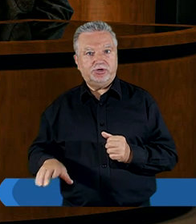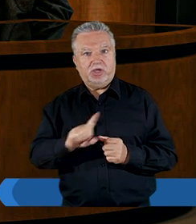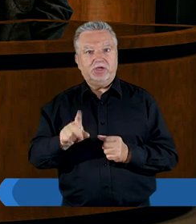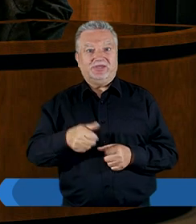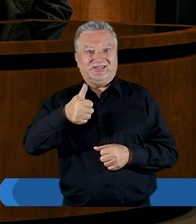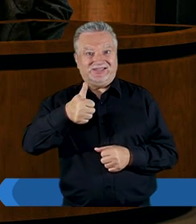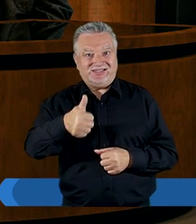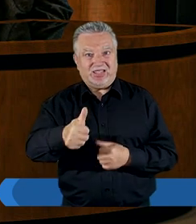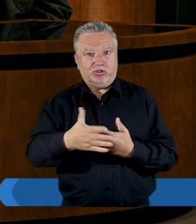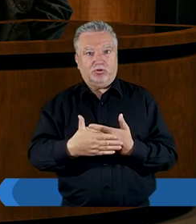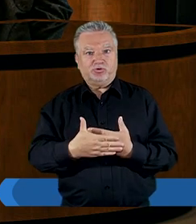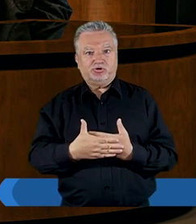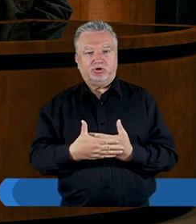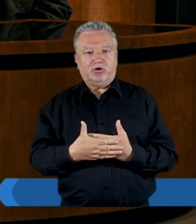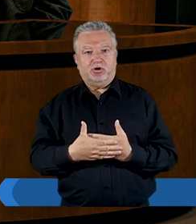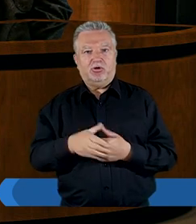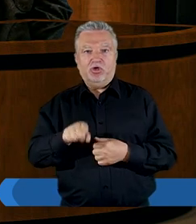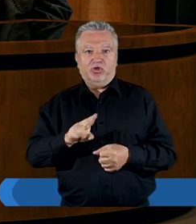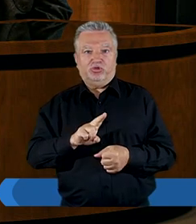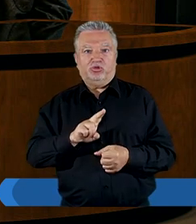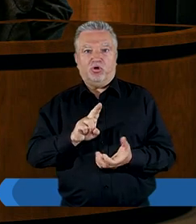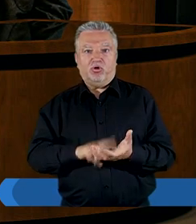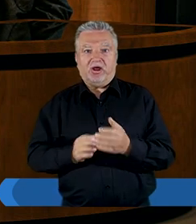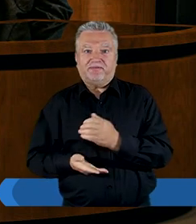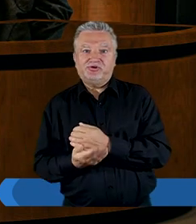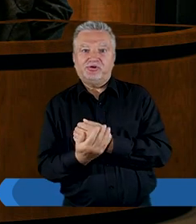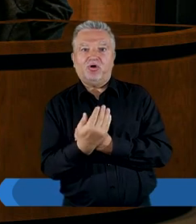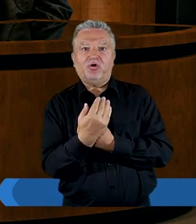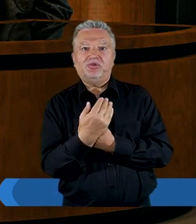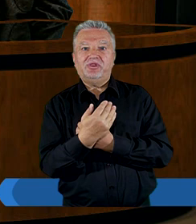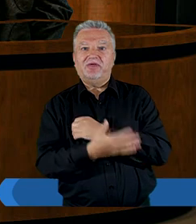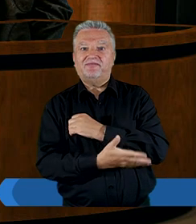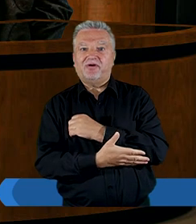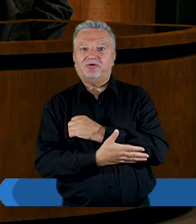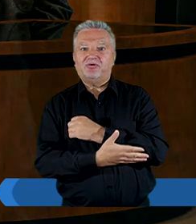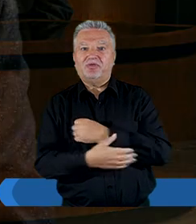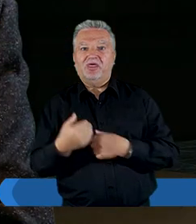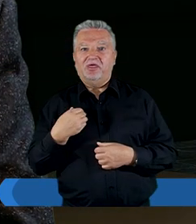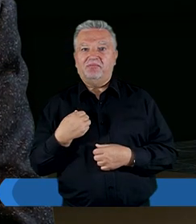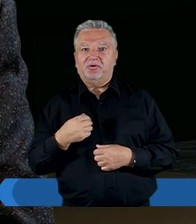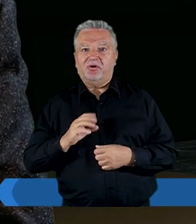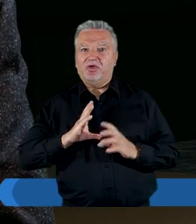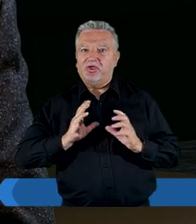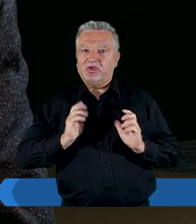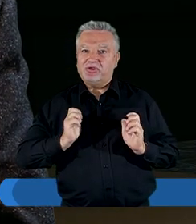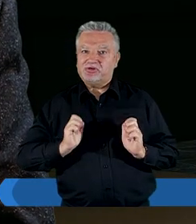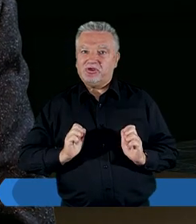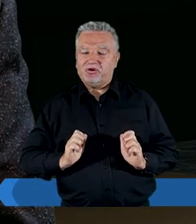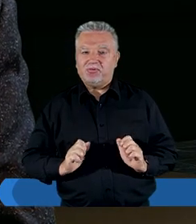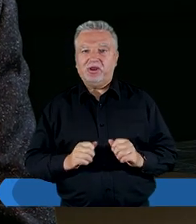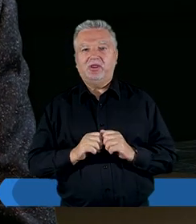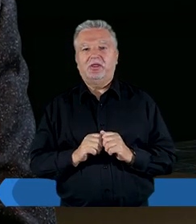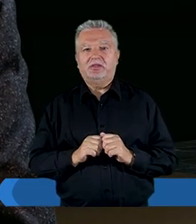jedną żoną, jak się później dowiemy, to na wschodnie warunki było raczej dosyć skromne.